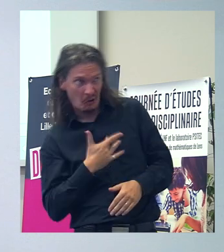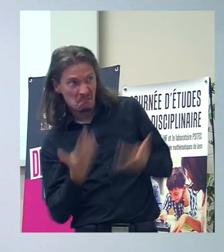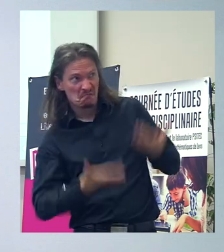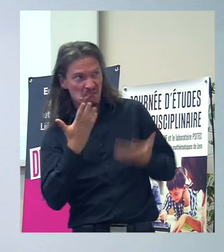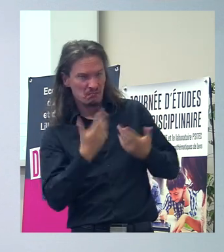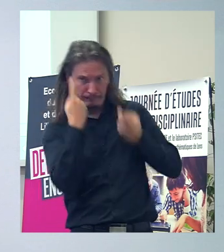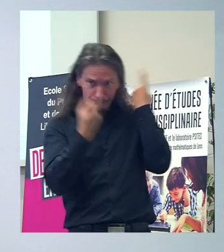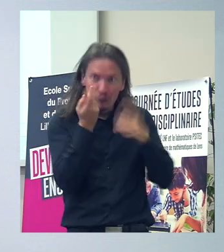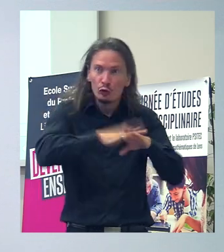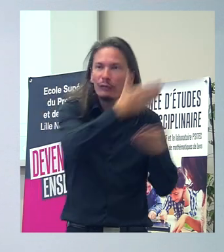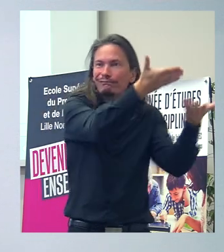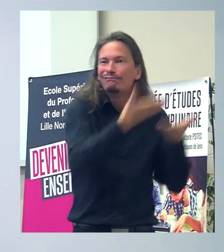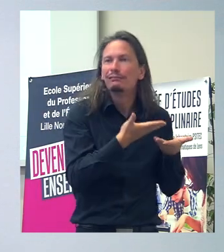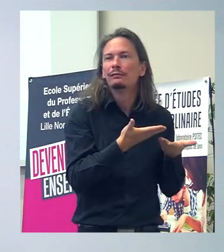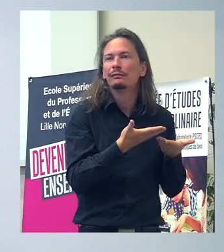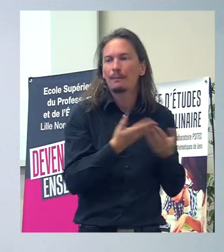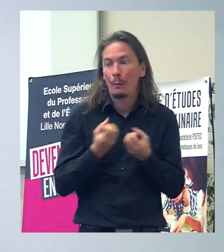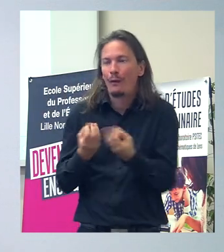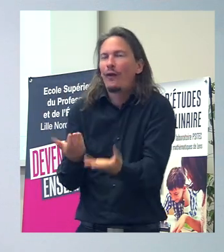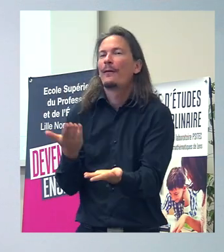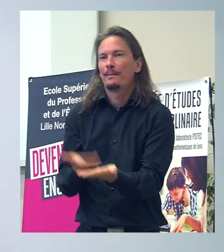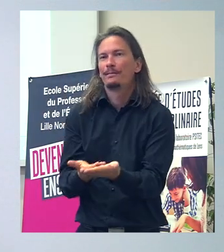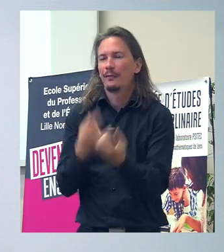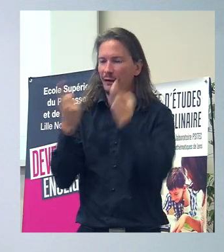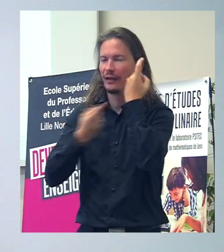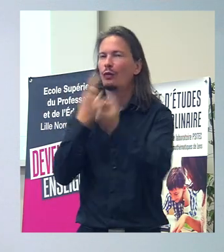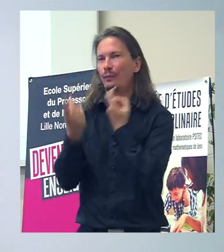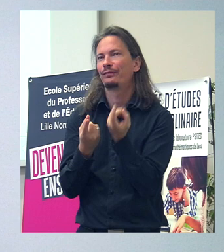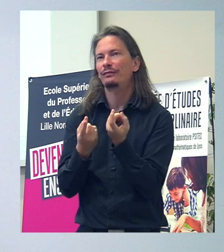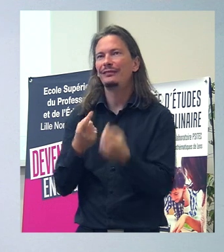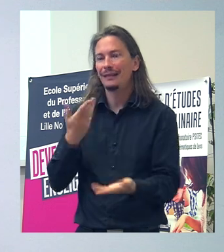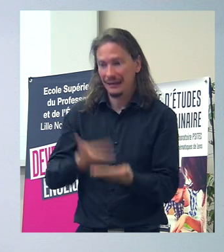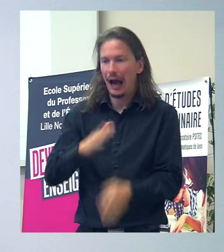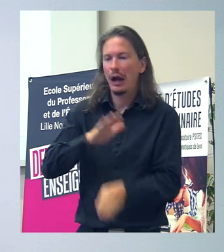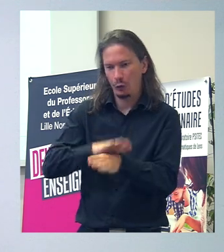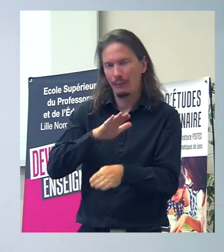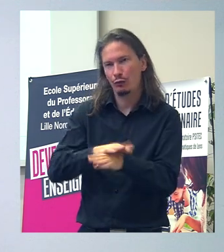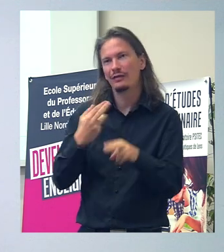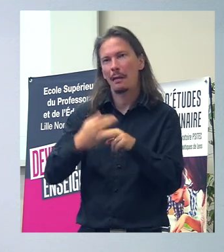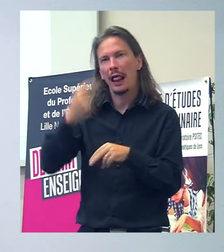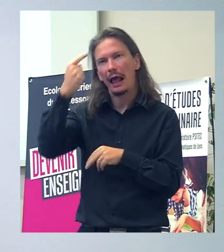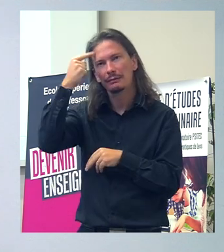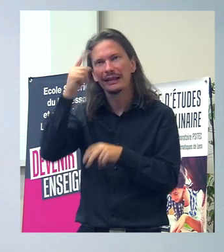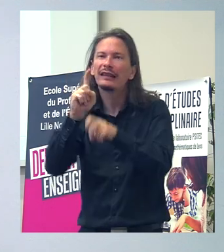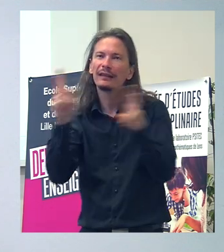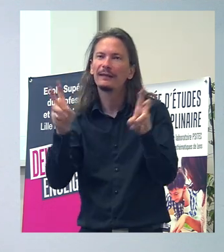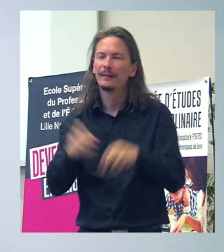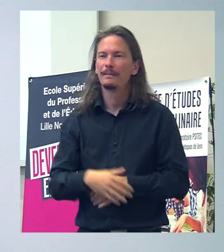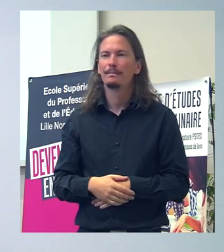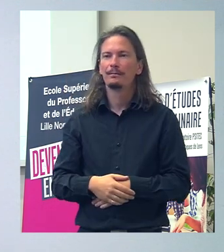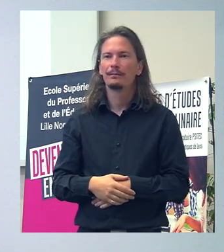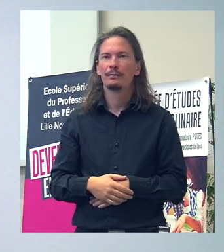etc. Bref, c'est pour déclencher une réflexion qui est le début de l'esprit critique. Mais par